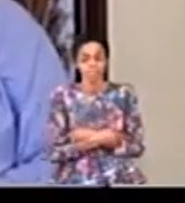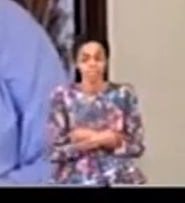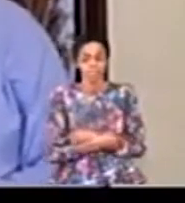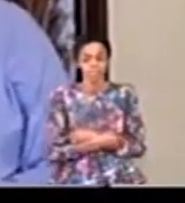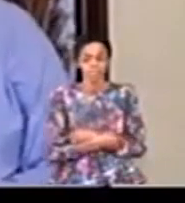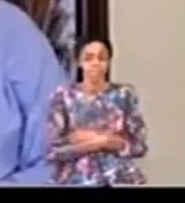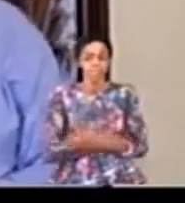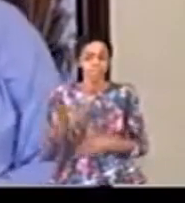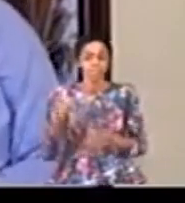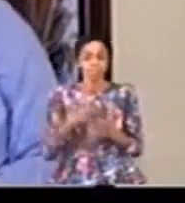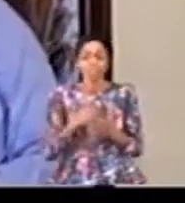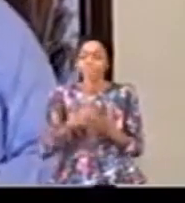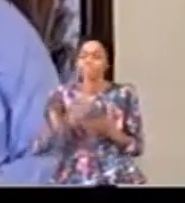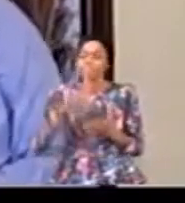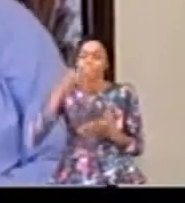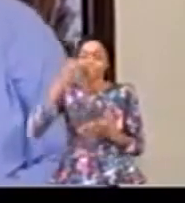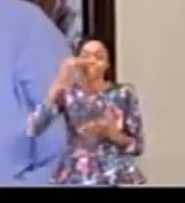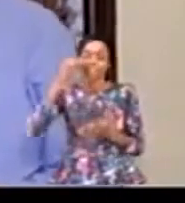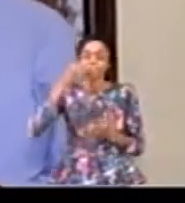وأيامي ومالينا